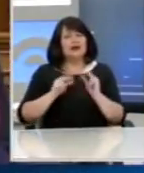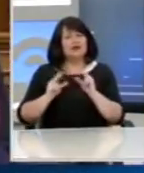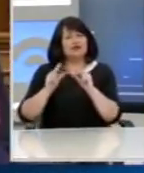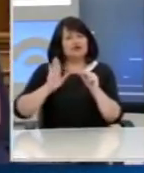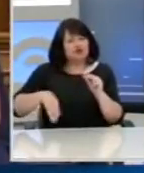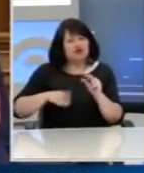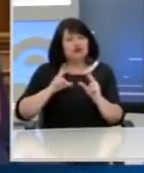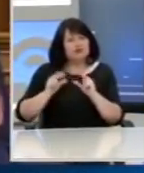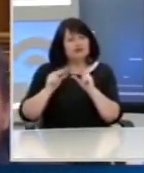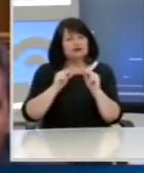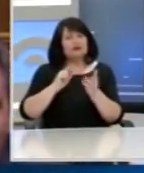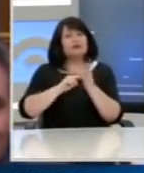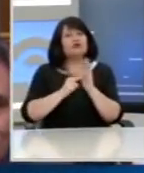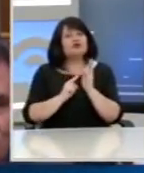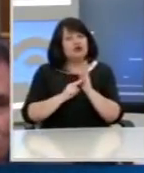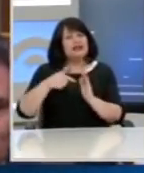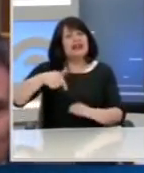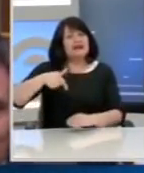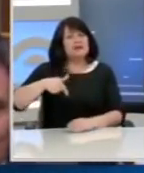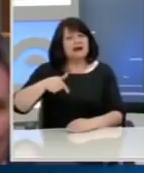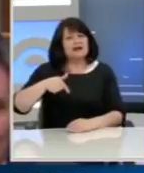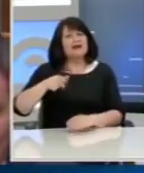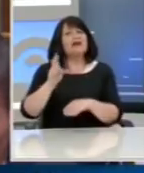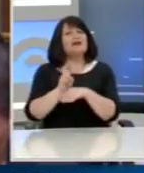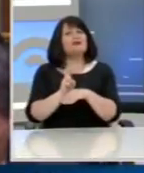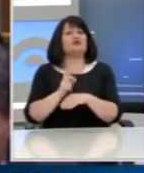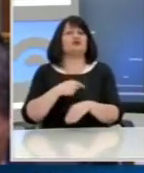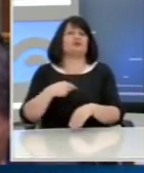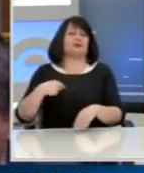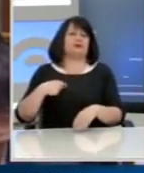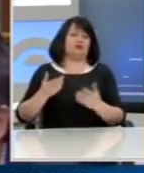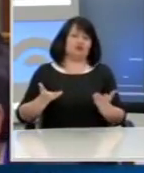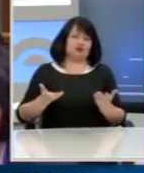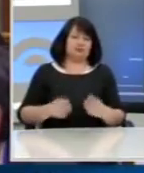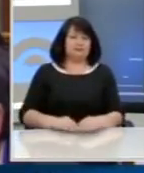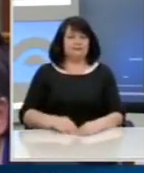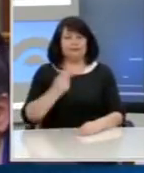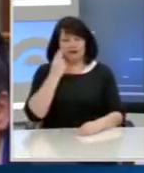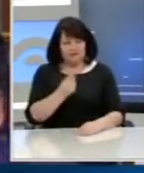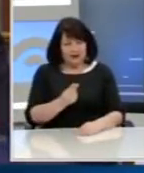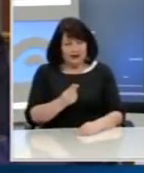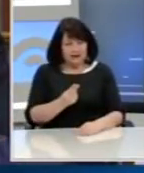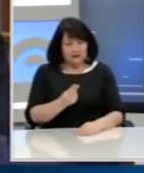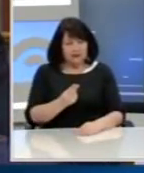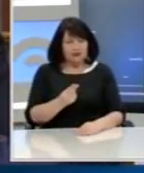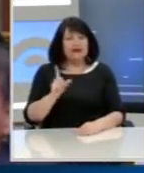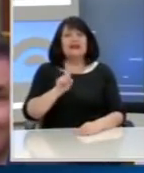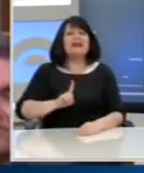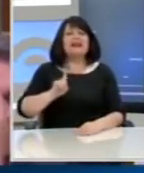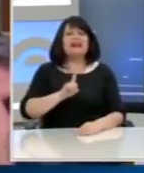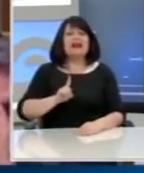ενδιαφέρον και θα ακούσουμε με προσοχή και την κυρία Γεννηματά και όλους τους επόμενους ομιλητές. Αλλά εγώ διαπίστωσα ότι ο κύριος Μητσοτάκης είχε έρθει με